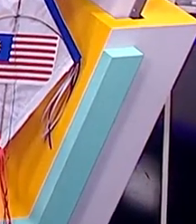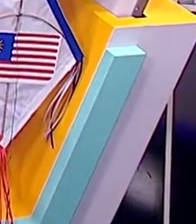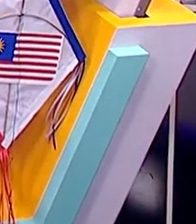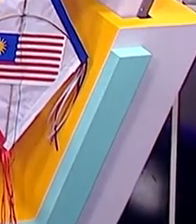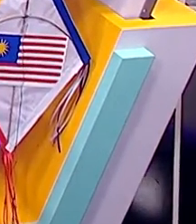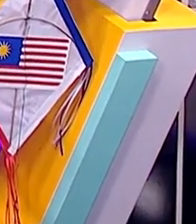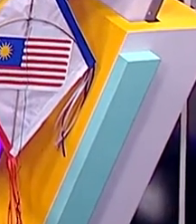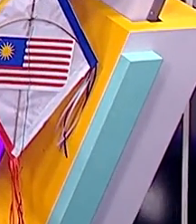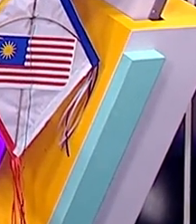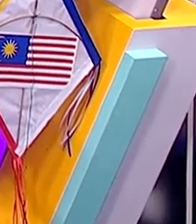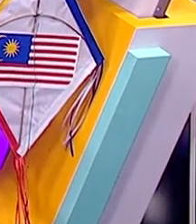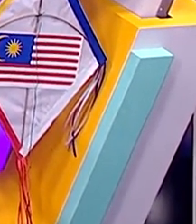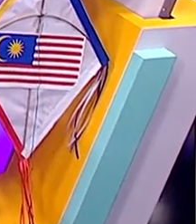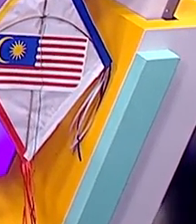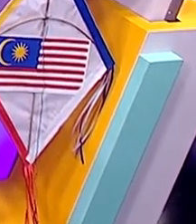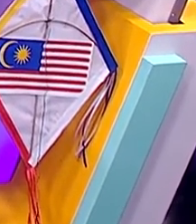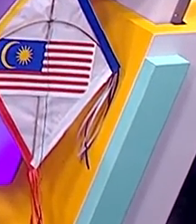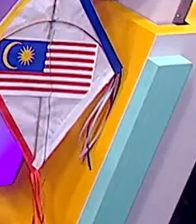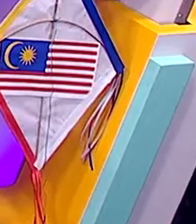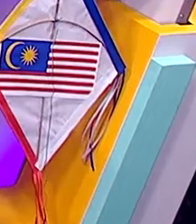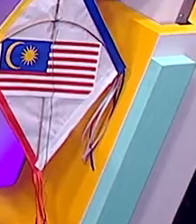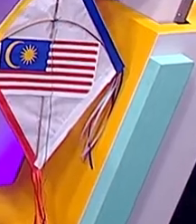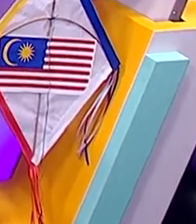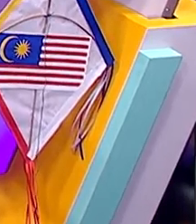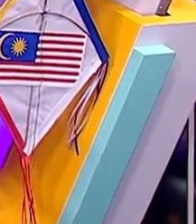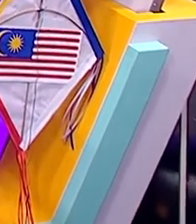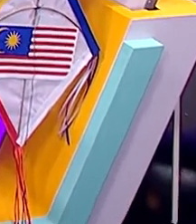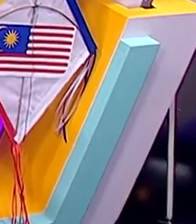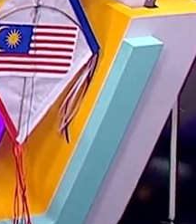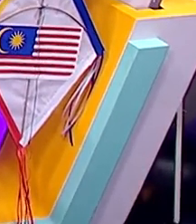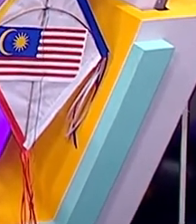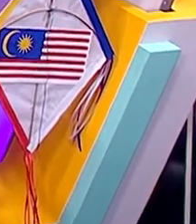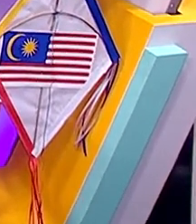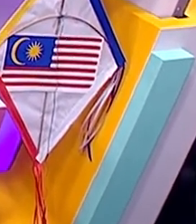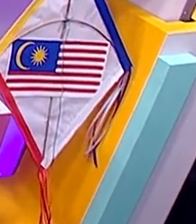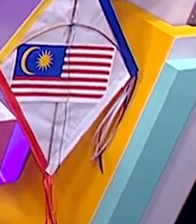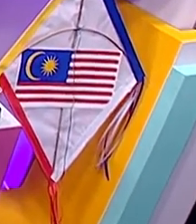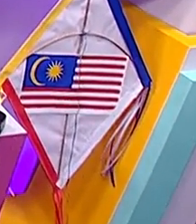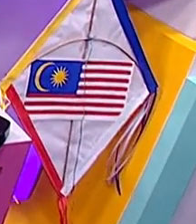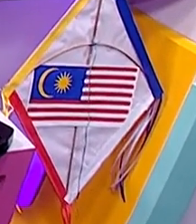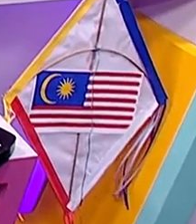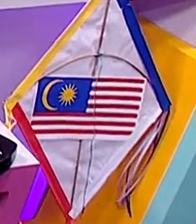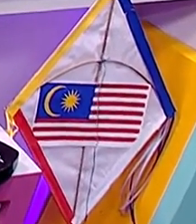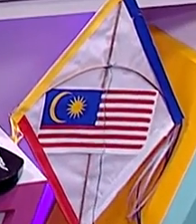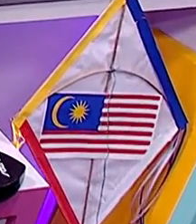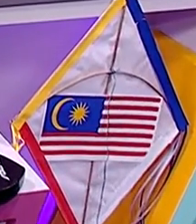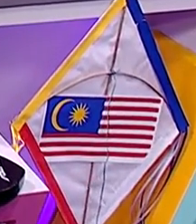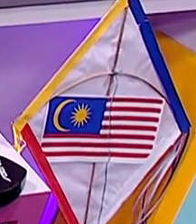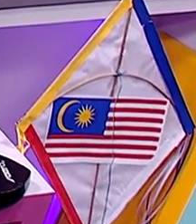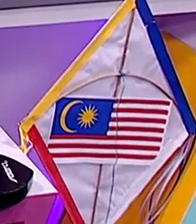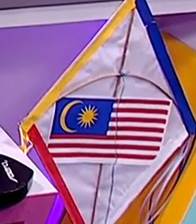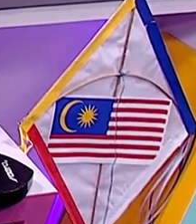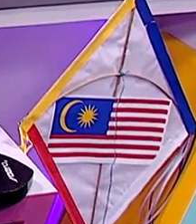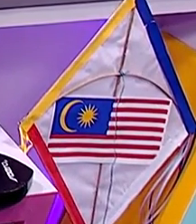Malaysia. Saya anak Malaysia. Saya anak